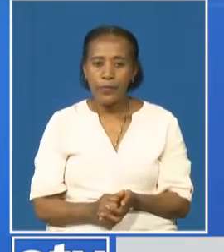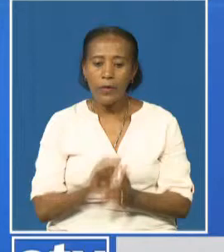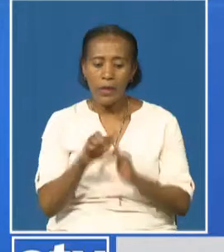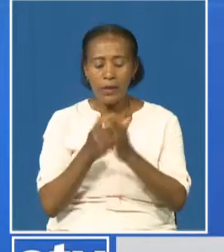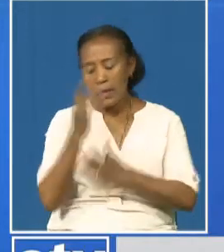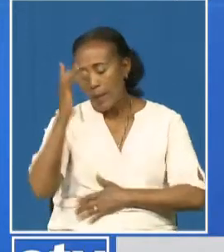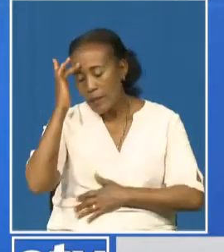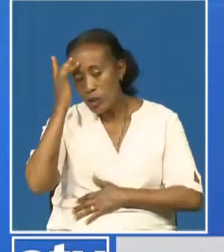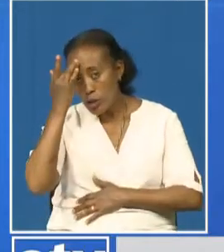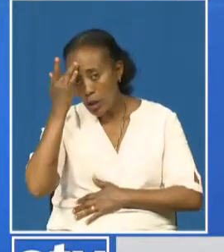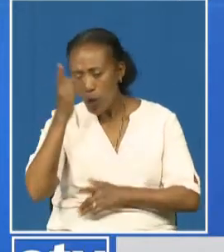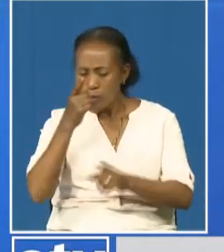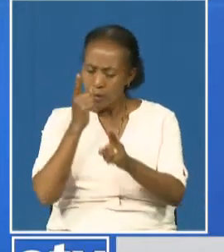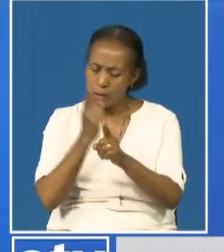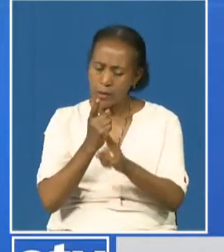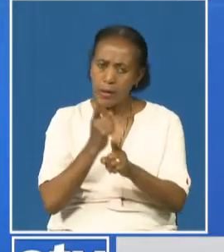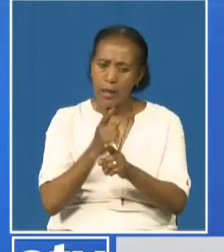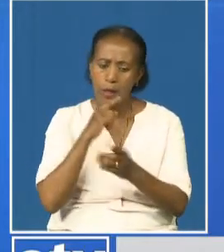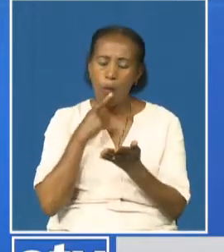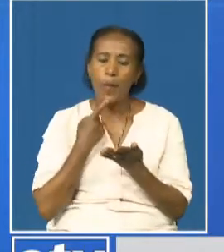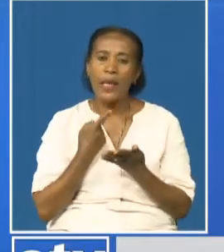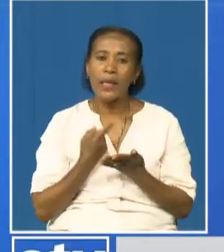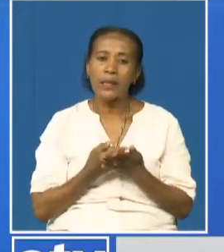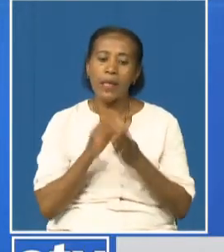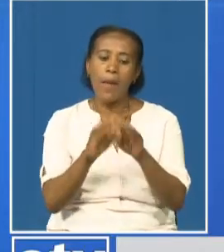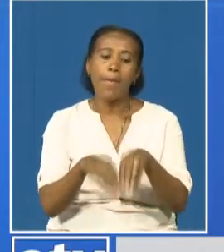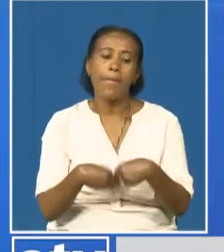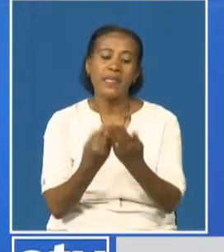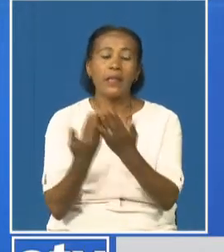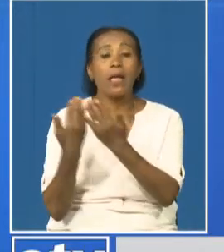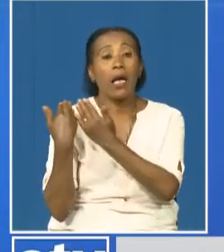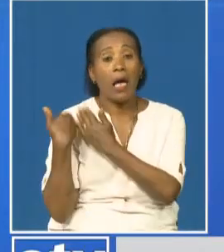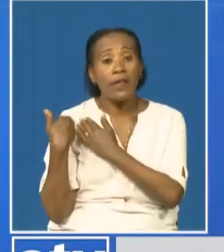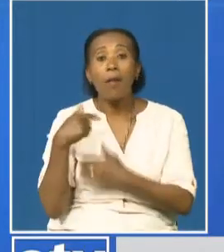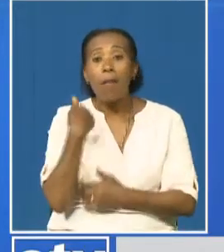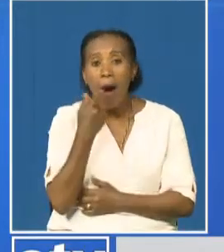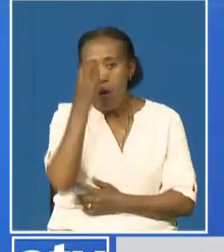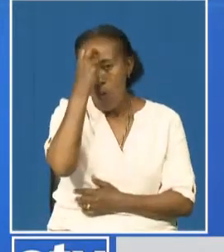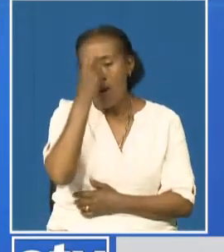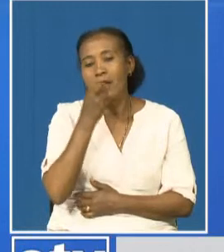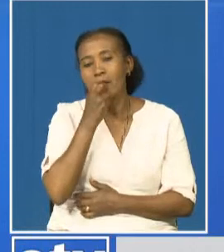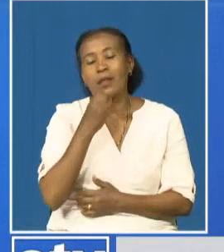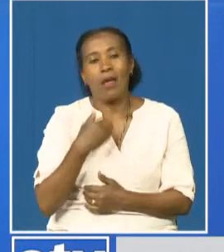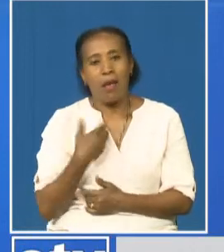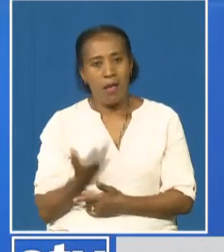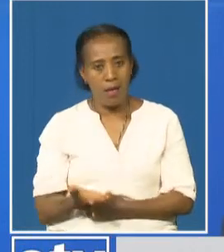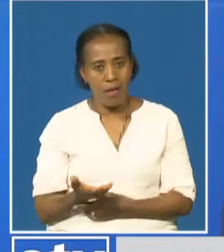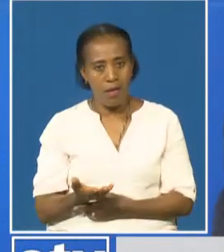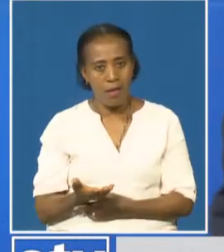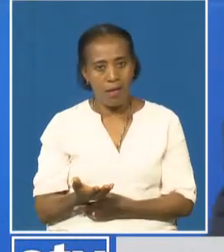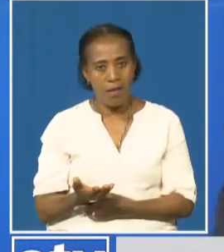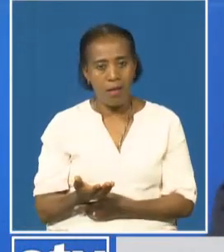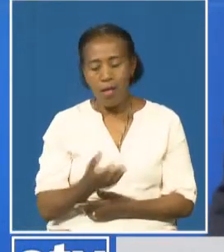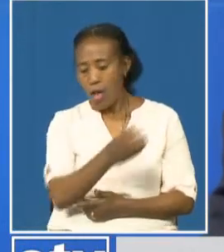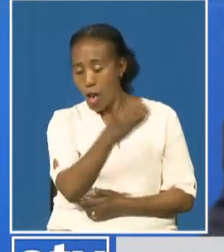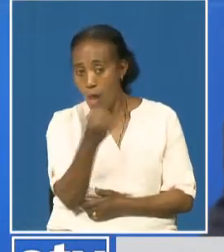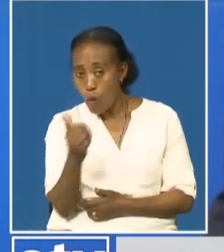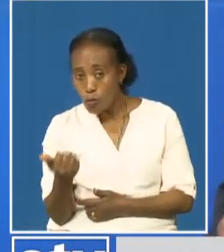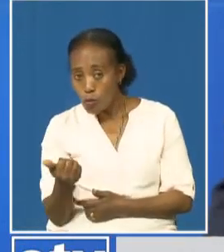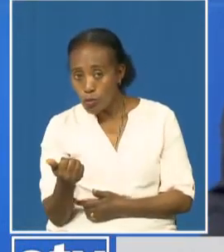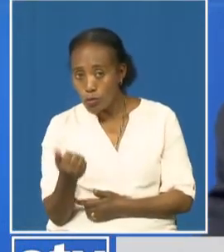ስለ በሽታው ትክክለኛ መረጃ የመስጠት ኃላፊነት የወላጅ ኃላፊነት አለ።